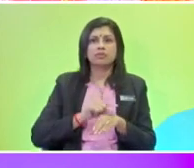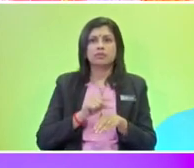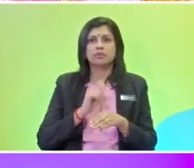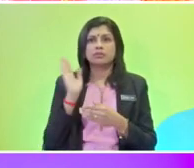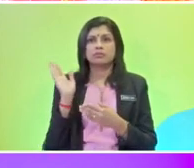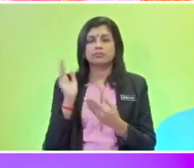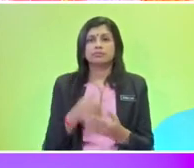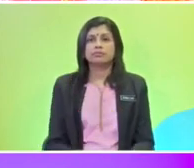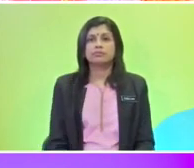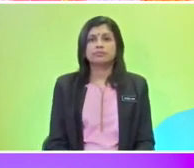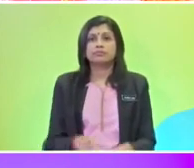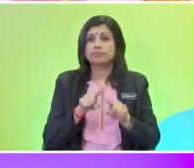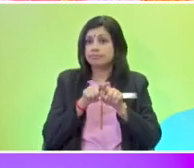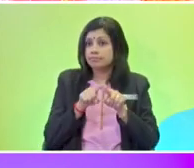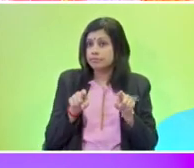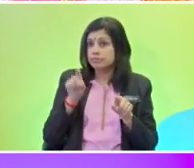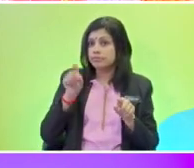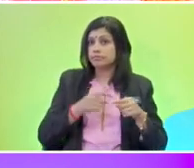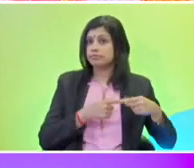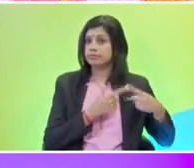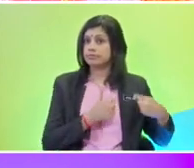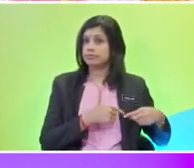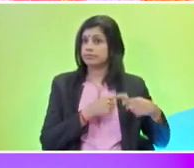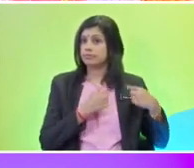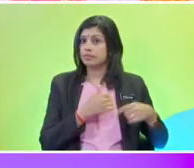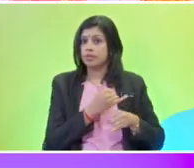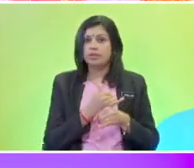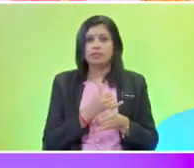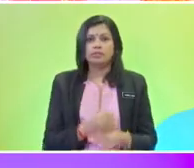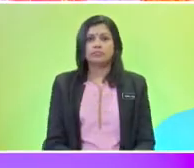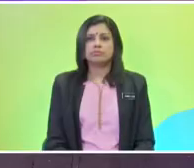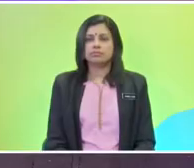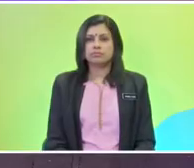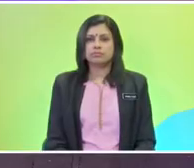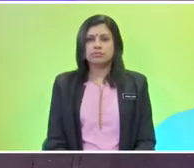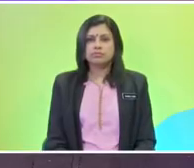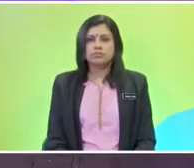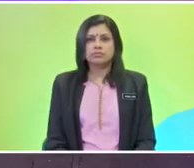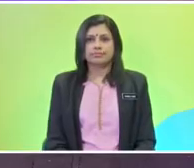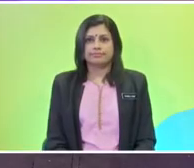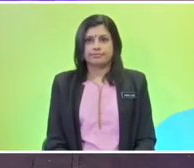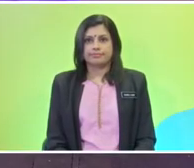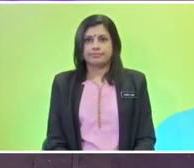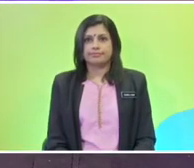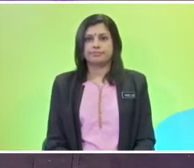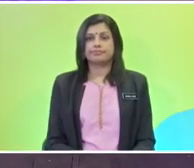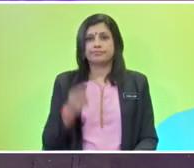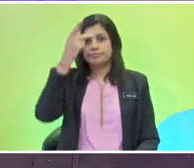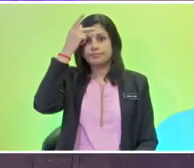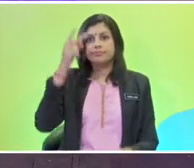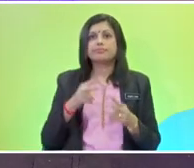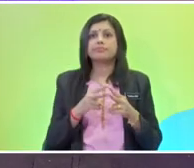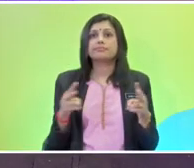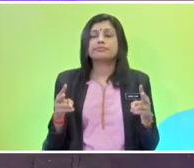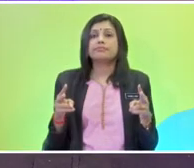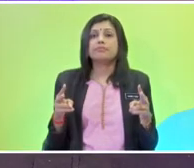tetap juga murid-murid kena hati-hati. Ya, sebab betul. Tetap tajam. Ini selalunya ibu ayah yang kena tolong. Jangan ngajak anak